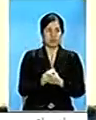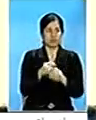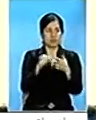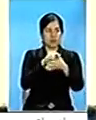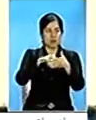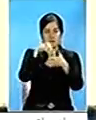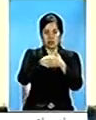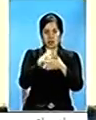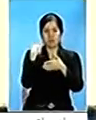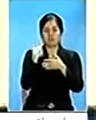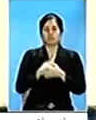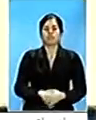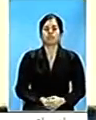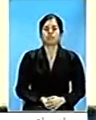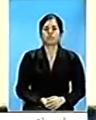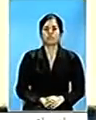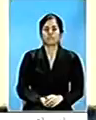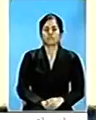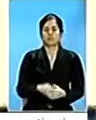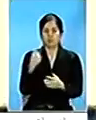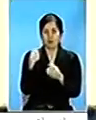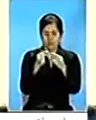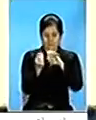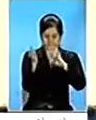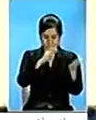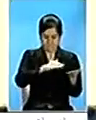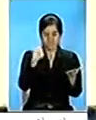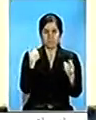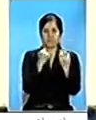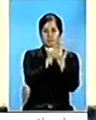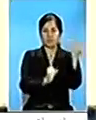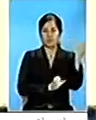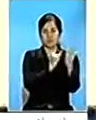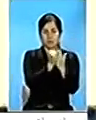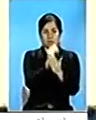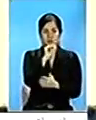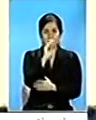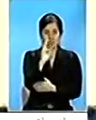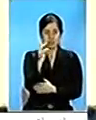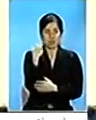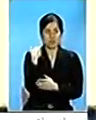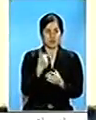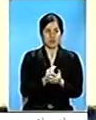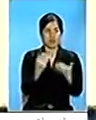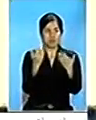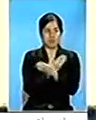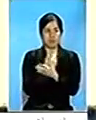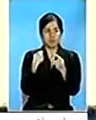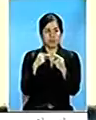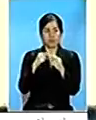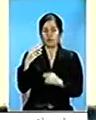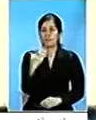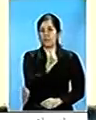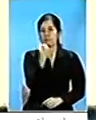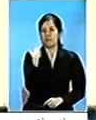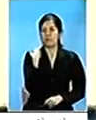สภาสูงแล้วก็จะยุบจังหวัด47จังหวัดให้มาเป็นคล้ายๆกับเขตปกครองท้องถิ่นสัก10เ